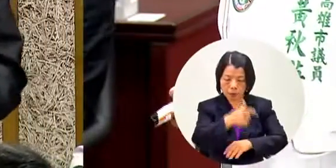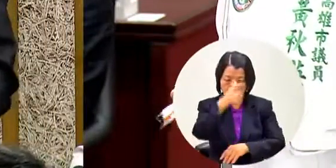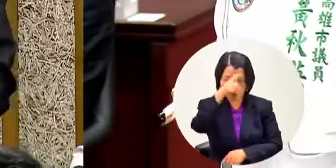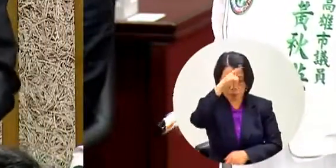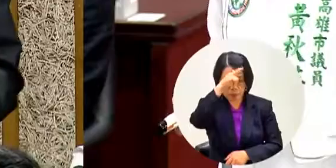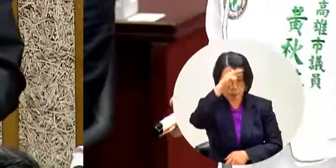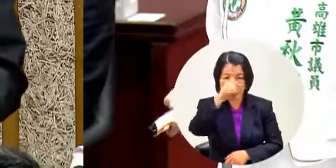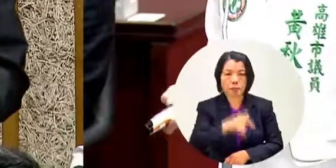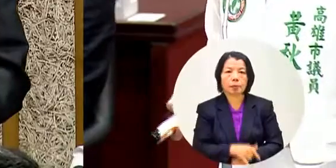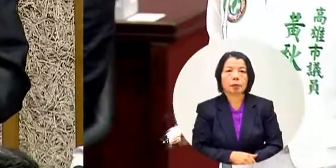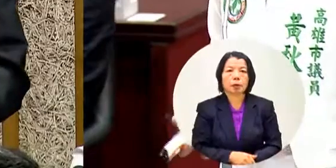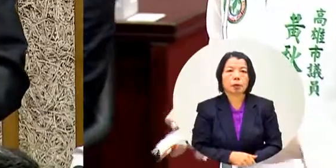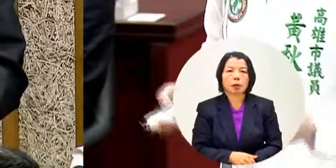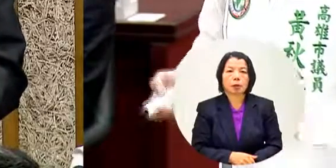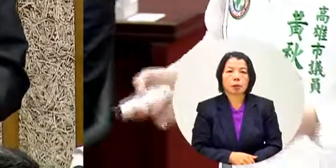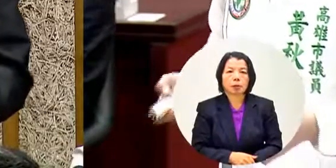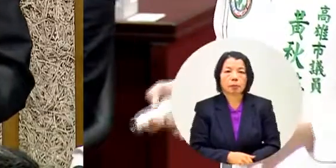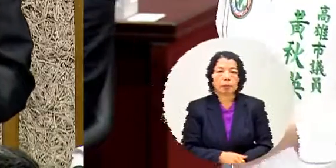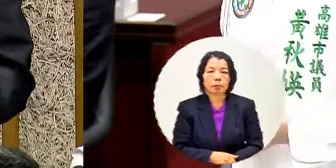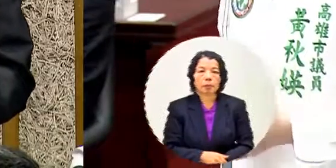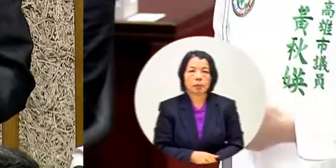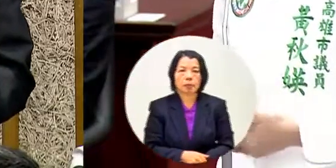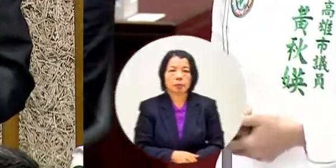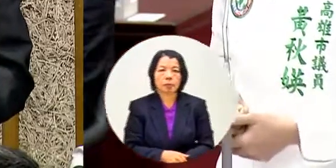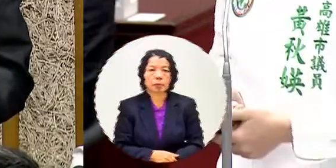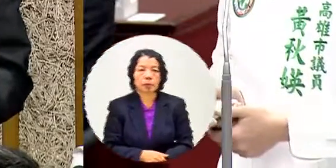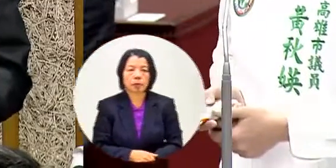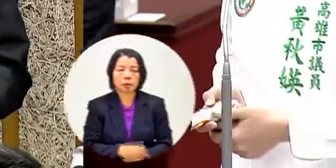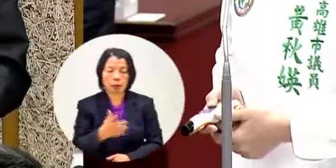桥下跟国道一号桥下道路的可行性。